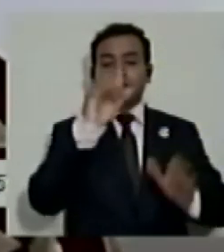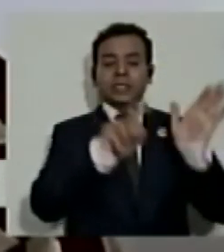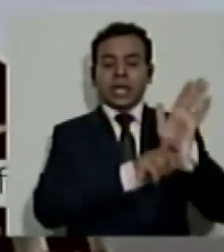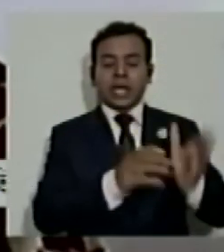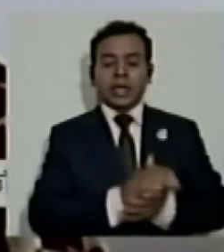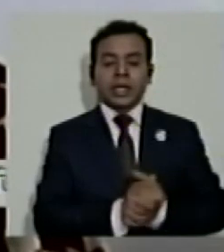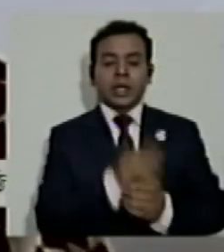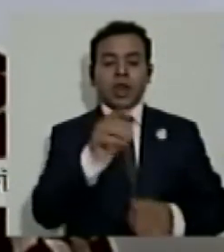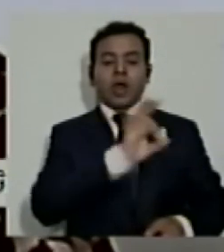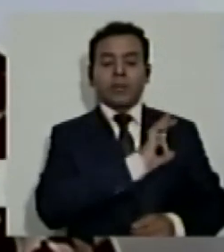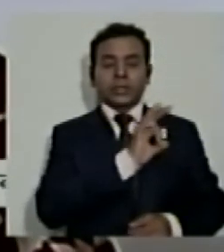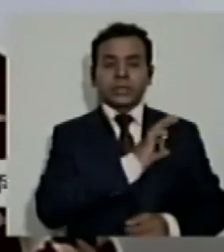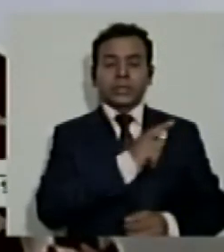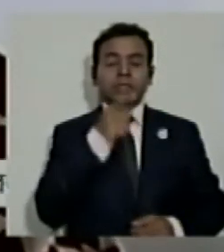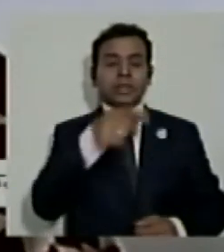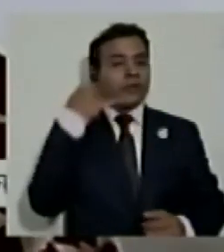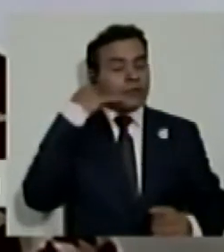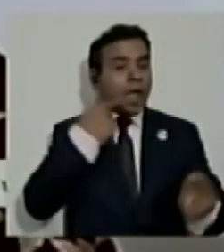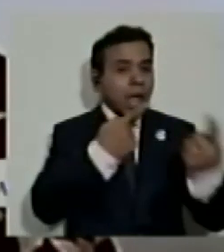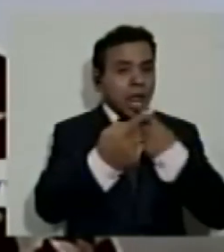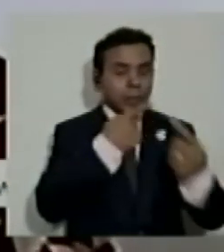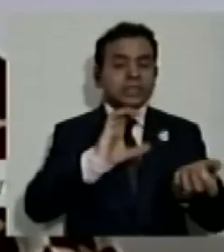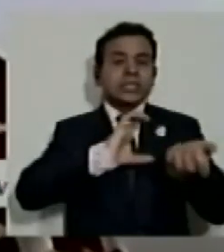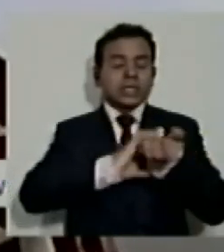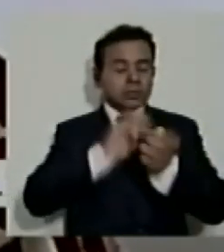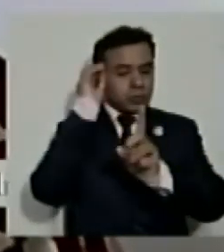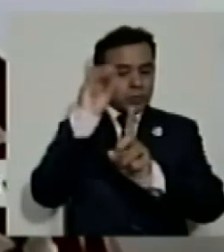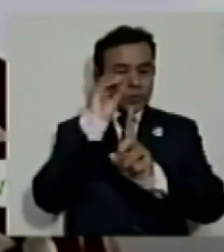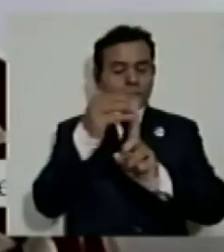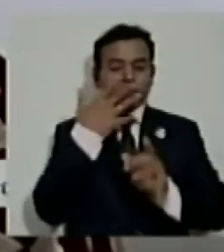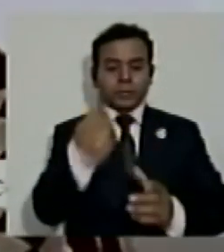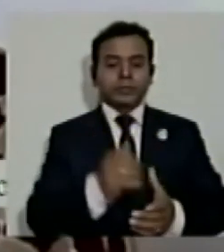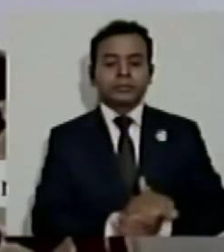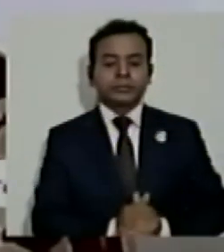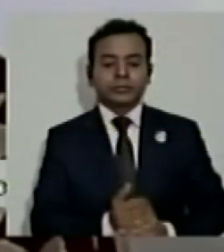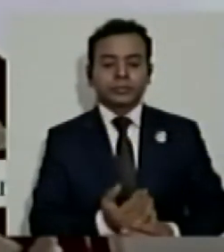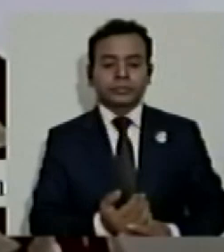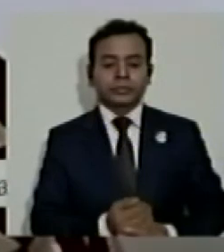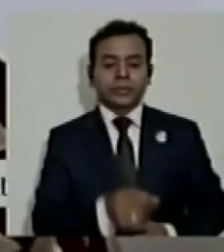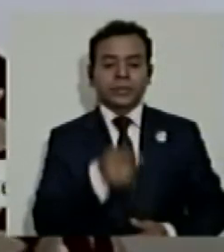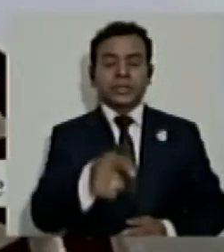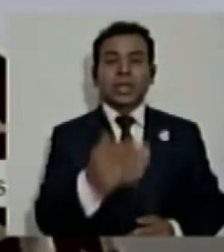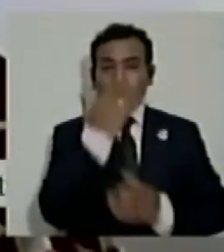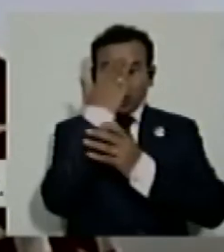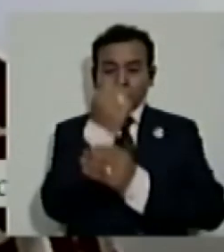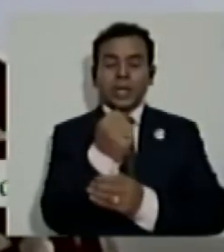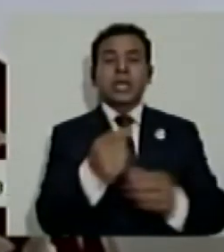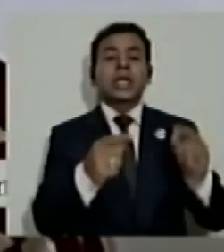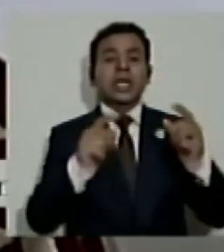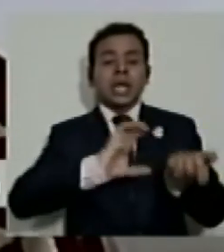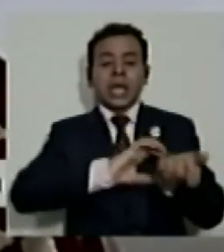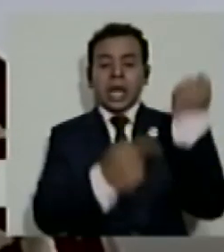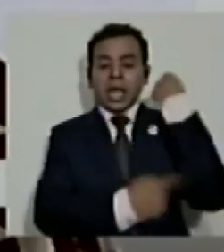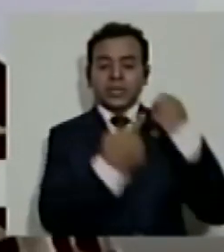পরামর্শ পেতে পারেন। যেই রোগীরা হাসপাতালে রয়েছেন তাদের মধ্যে 11 জন বর্তমানে আইসিইউতে আছেন, বাকি সবার